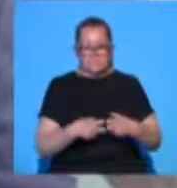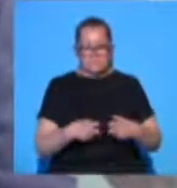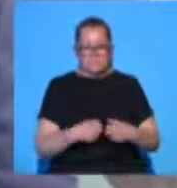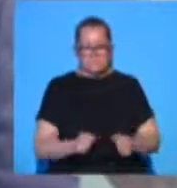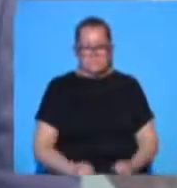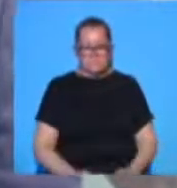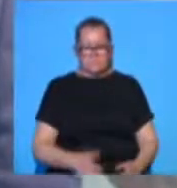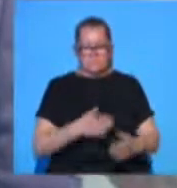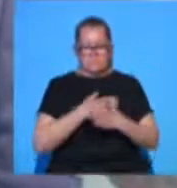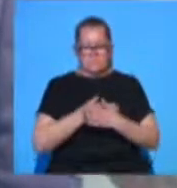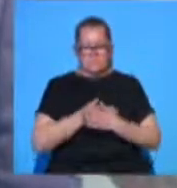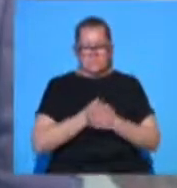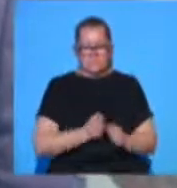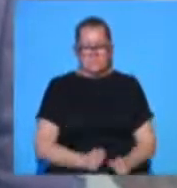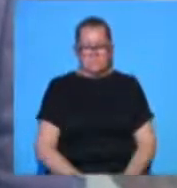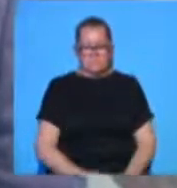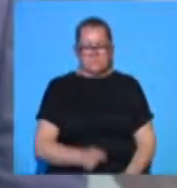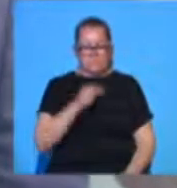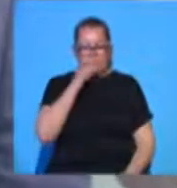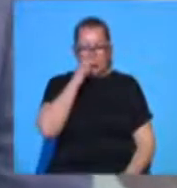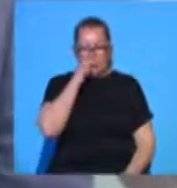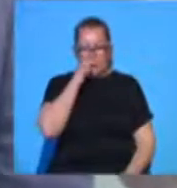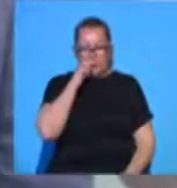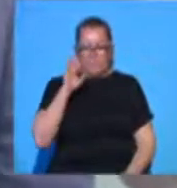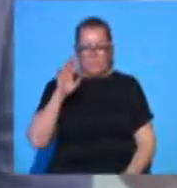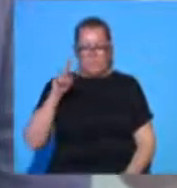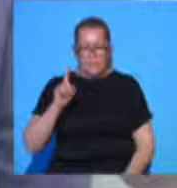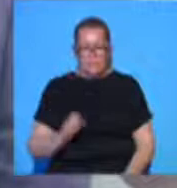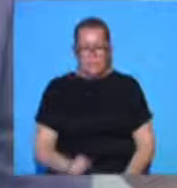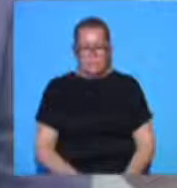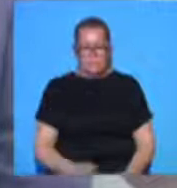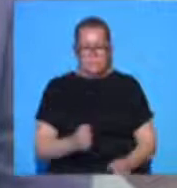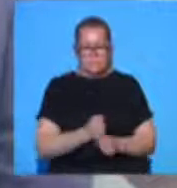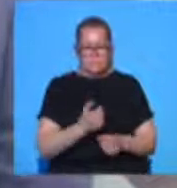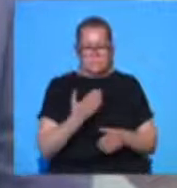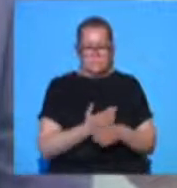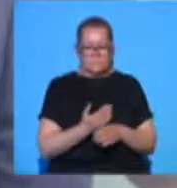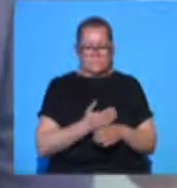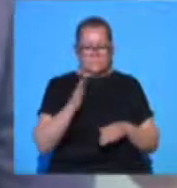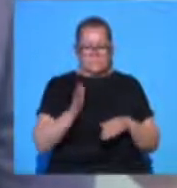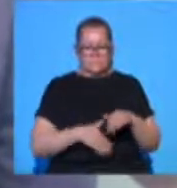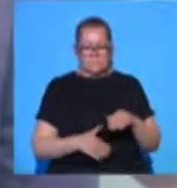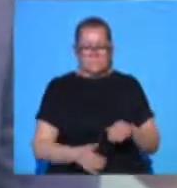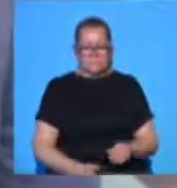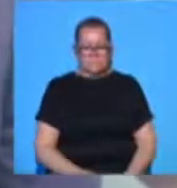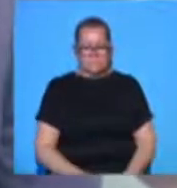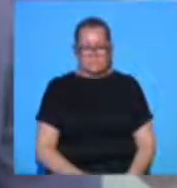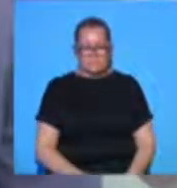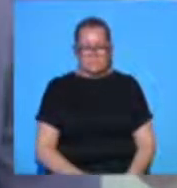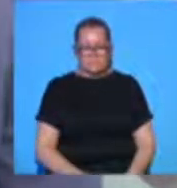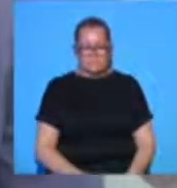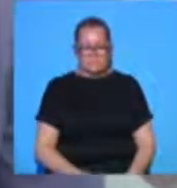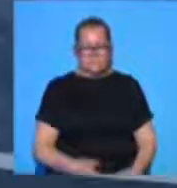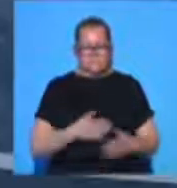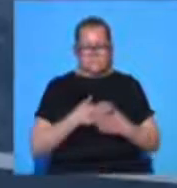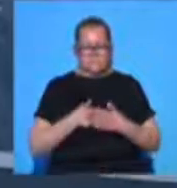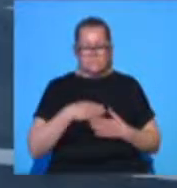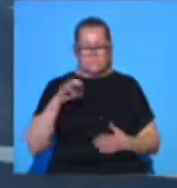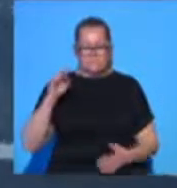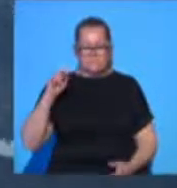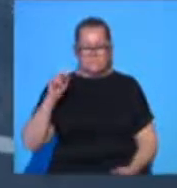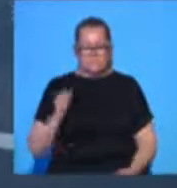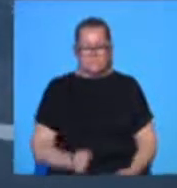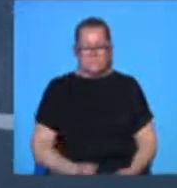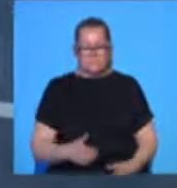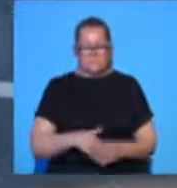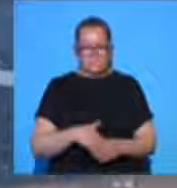rezultat decesul conducătorului autoturismului antemergător. În cauză a fost întocmit dosar penal sub aspectul săvârșirii infracțiunii de ucidere din culpă. În